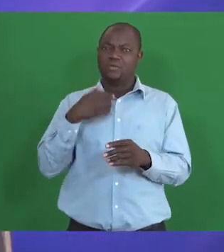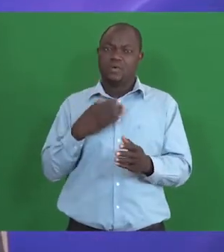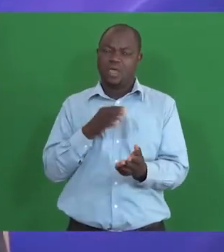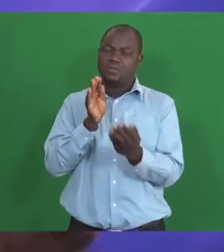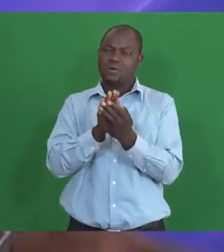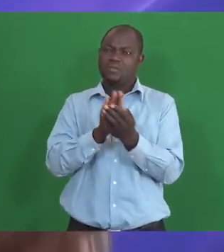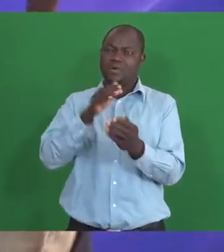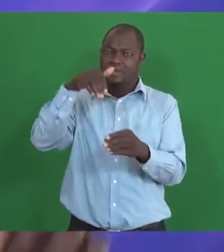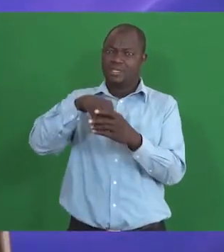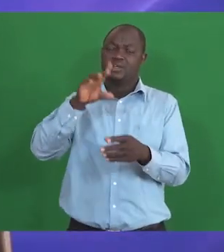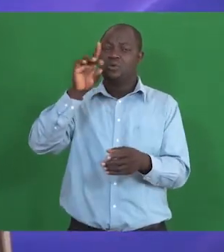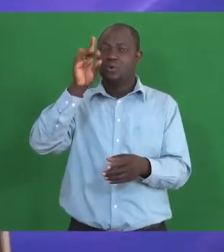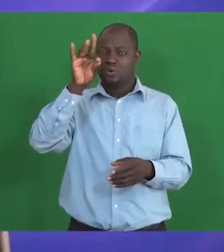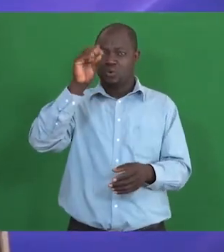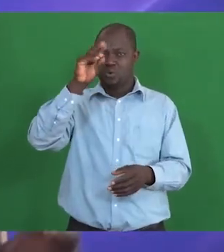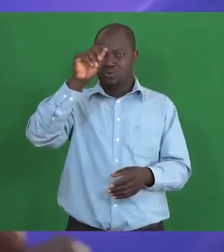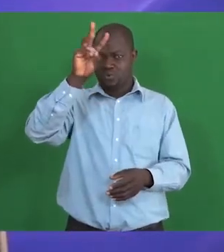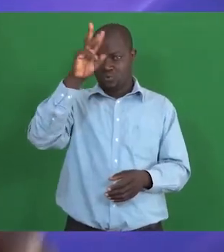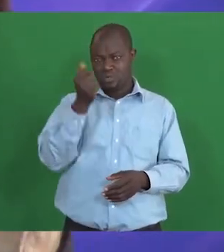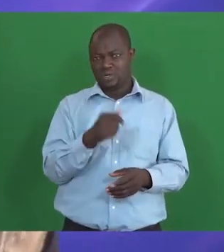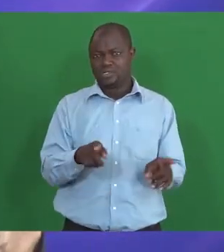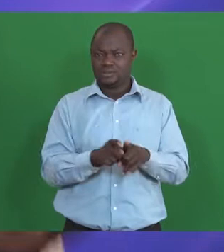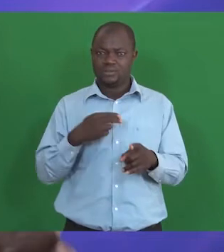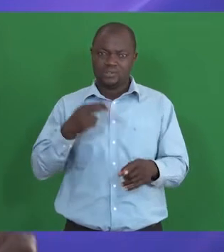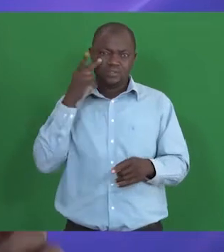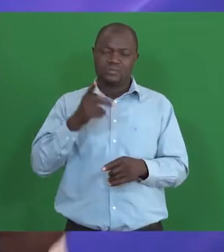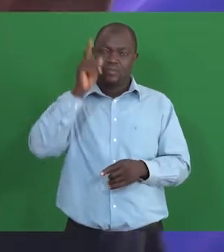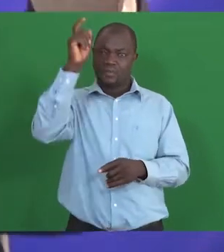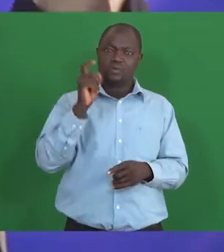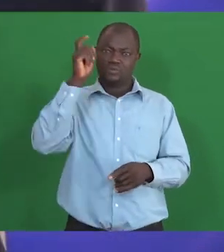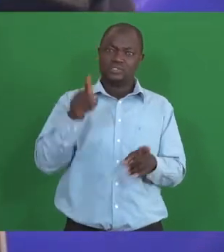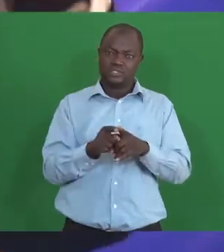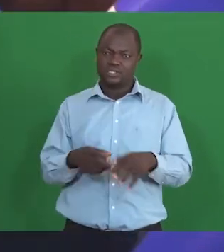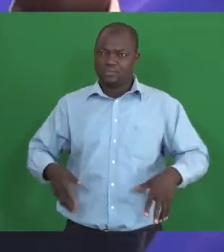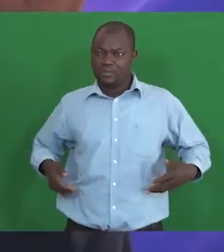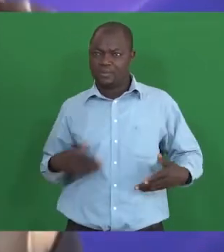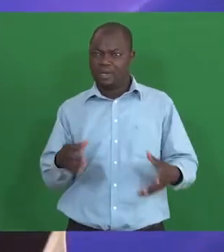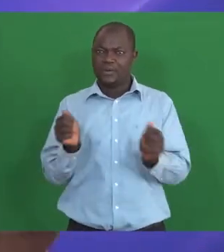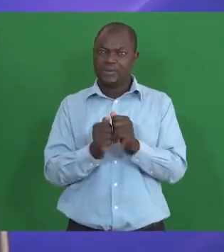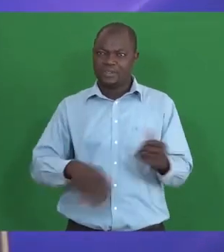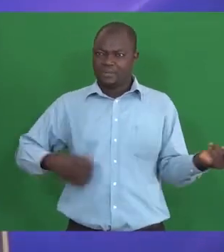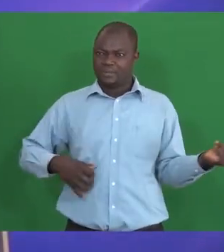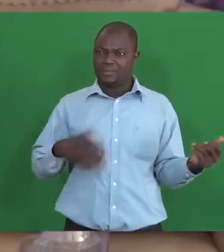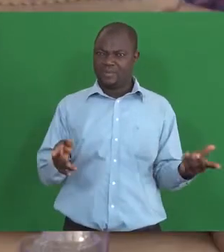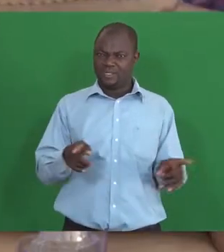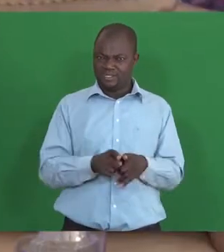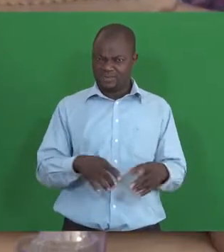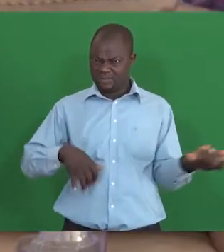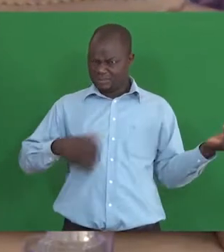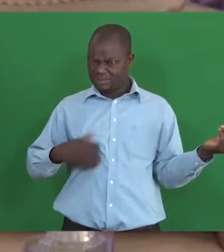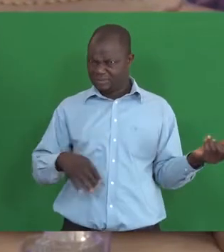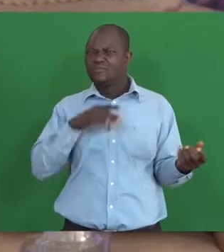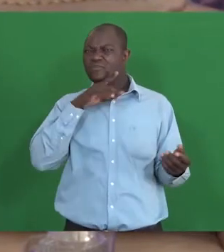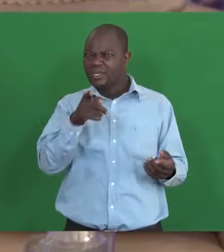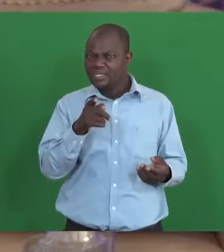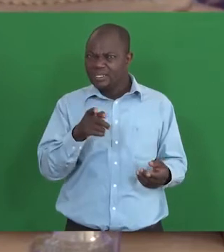resource center, pano pa koto. Taenda kwenye takaona mama posturi ndo wari kutamba wari pa stage ni magitare. Tikatiko mvura ya kazo mbo tetuwa ni